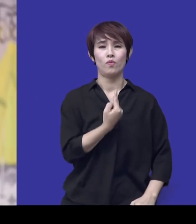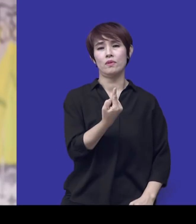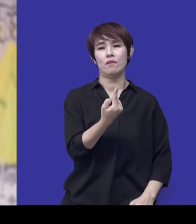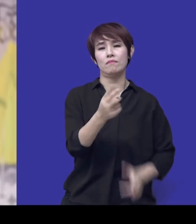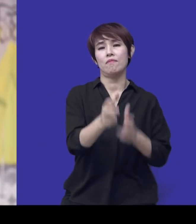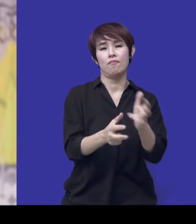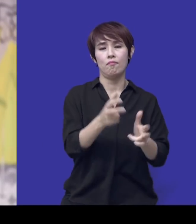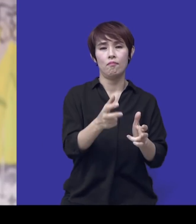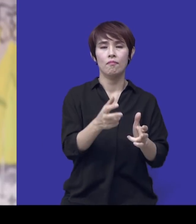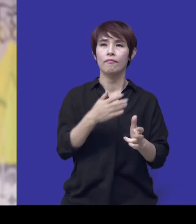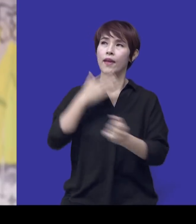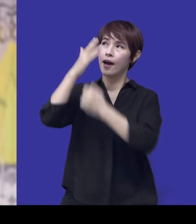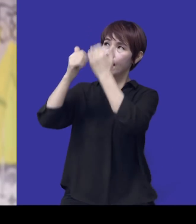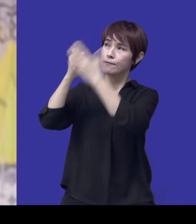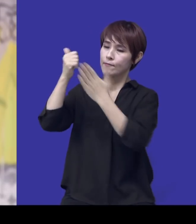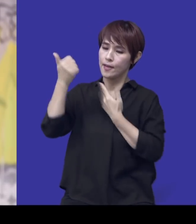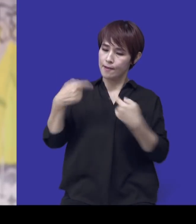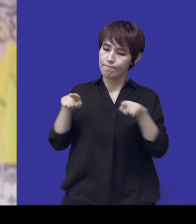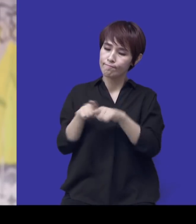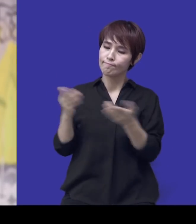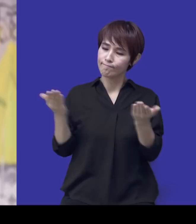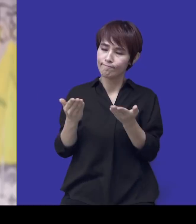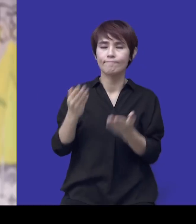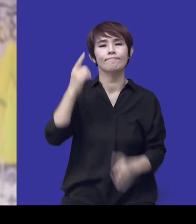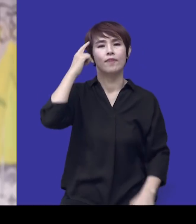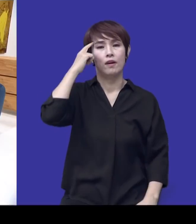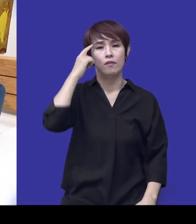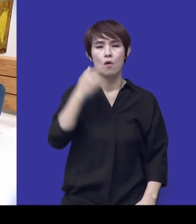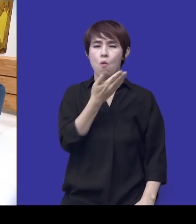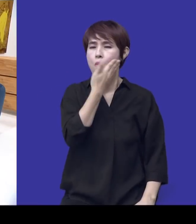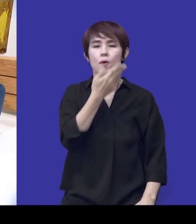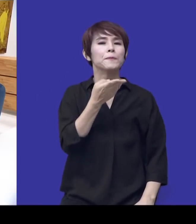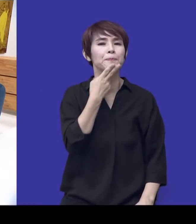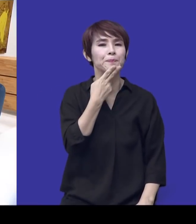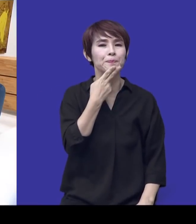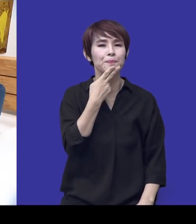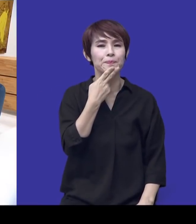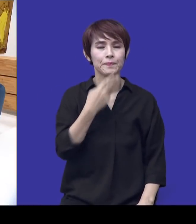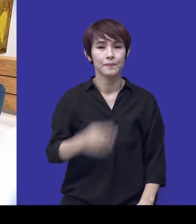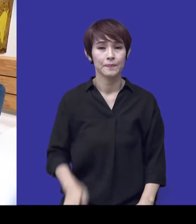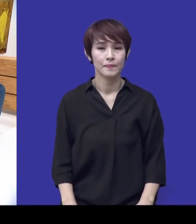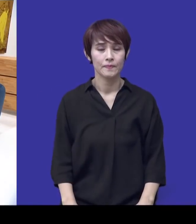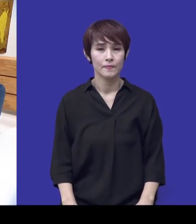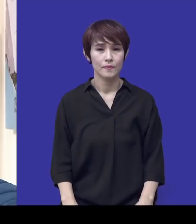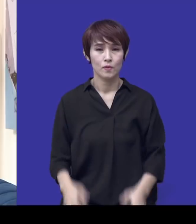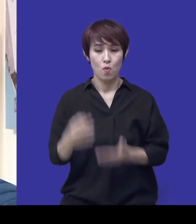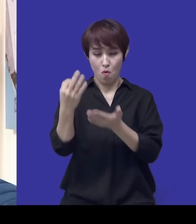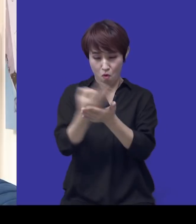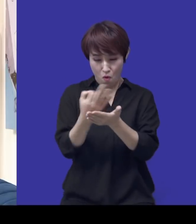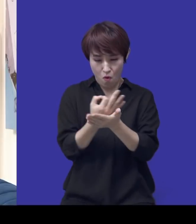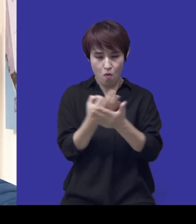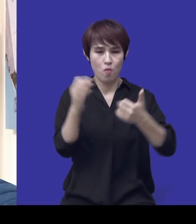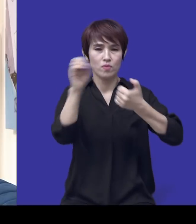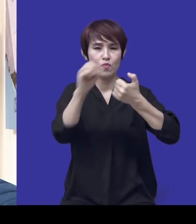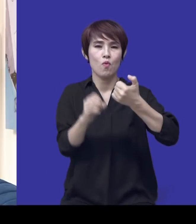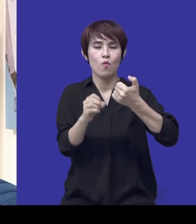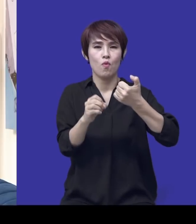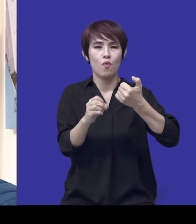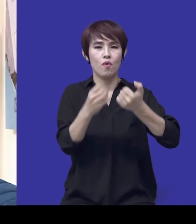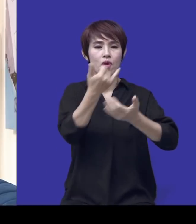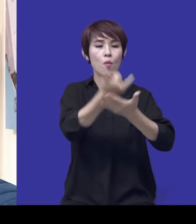한다고 하나님과 동업한다고 생각하지 그래서 이게 전혀 아깝지가 않았어요. 네. 그래서 진짜 절반을 기부했어요. 그 예.